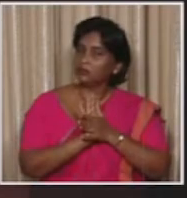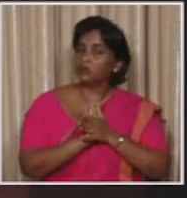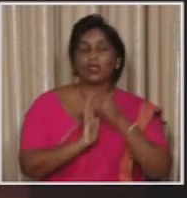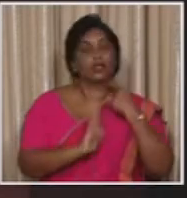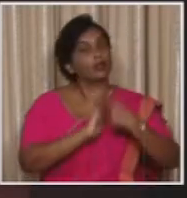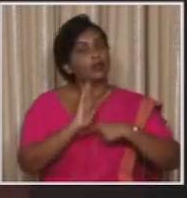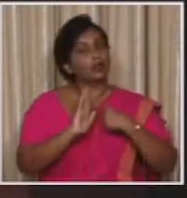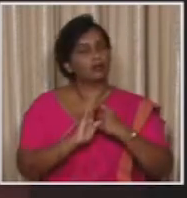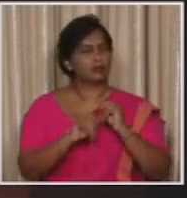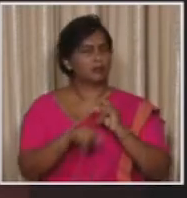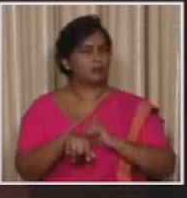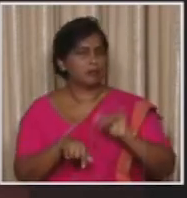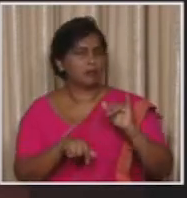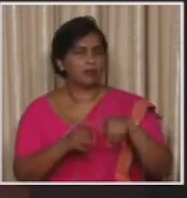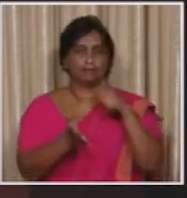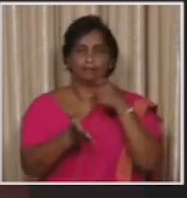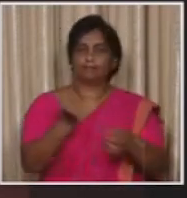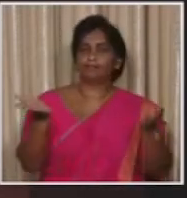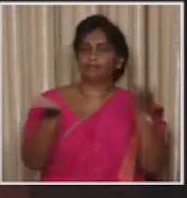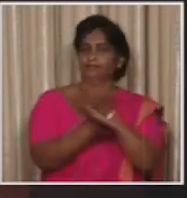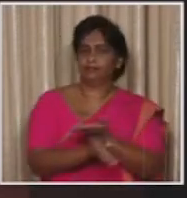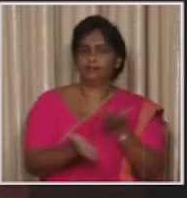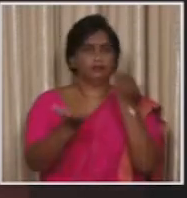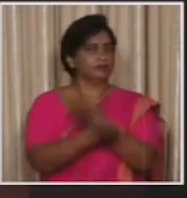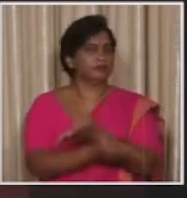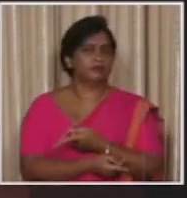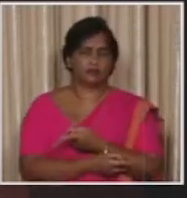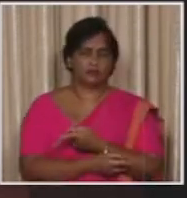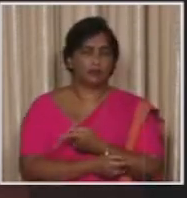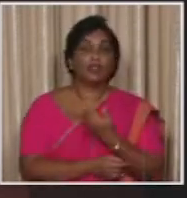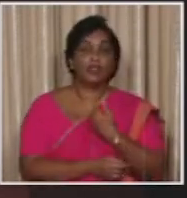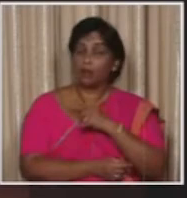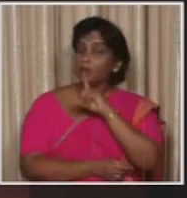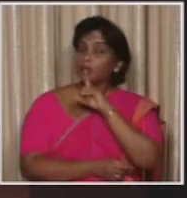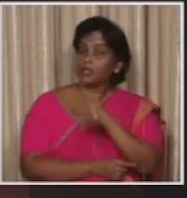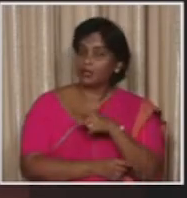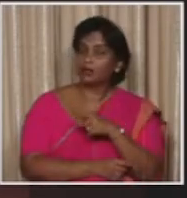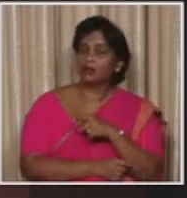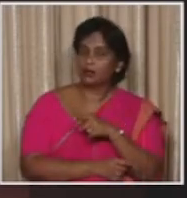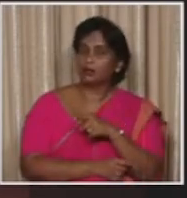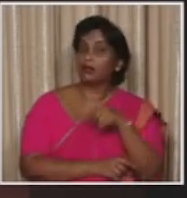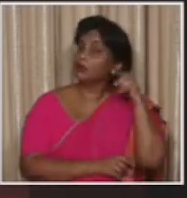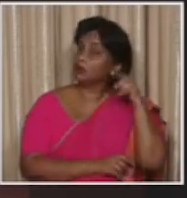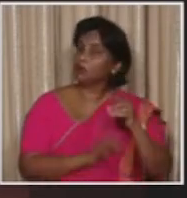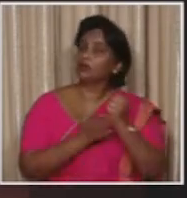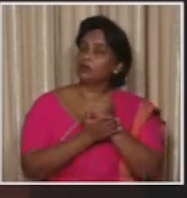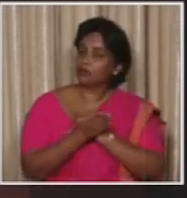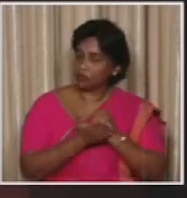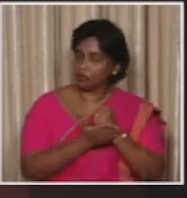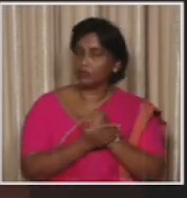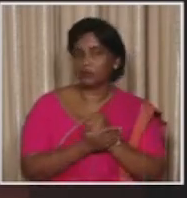රටට අහිත කර ගිවිසුම් ගහනවා. අපි කියනවා මේ සියල්ලක්ම